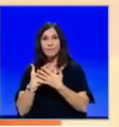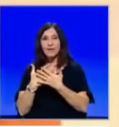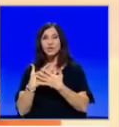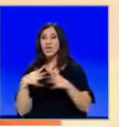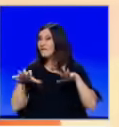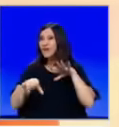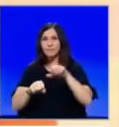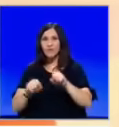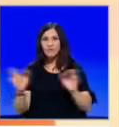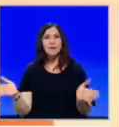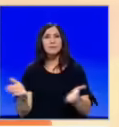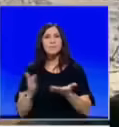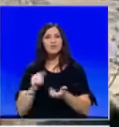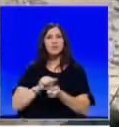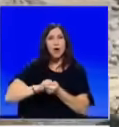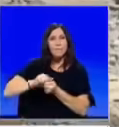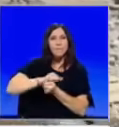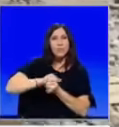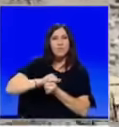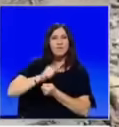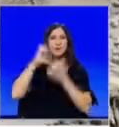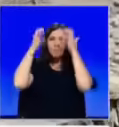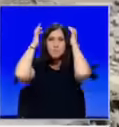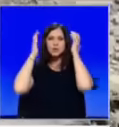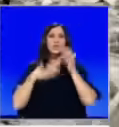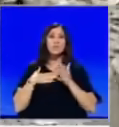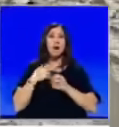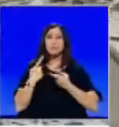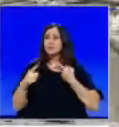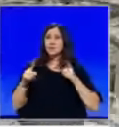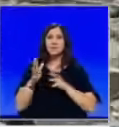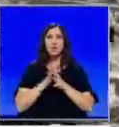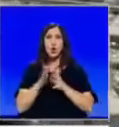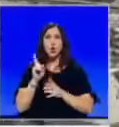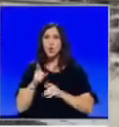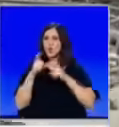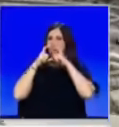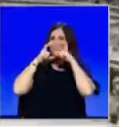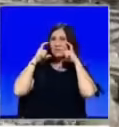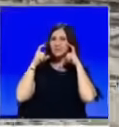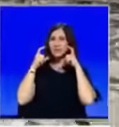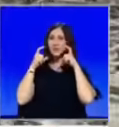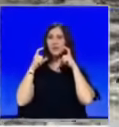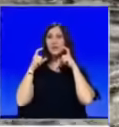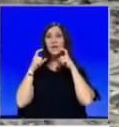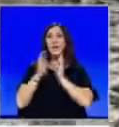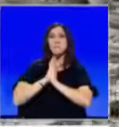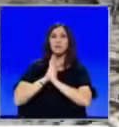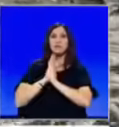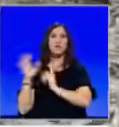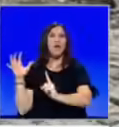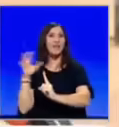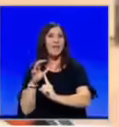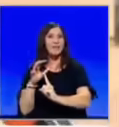върбуват и започват да промиват мозъци. Има различни хора, които маскирани, които призовават за